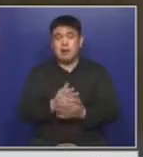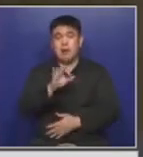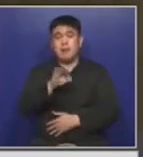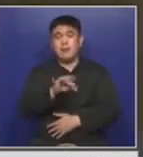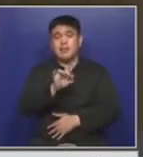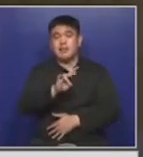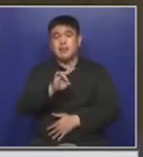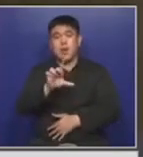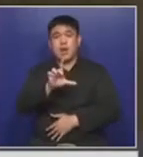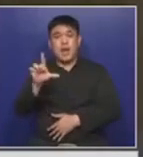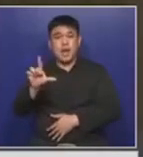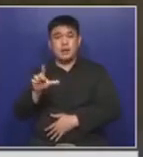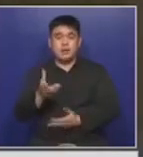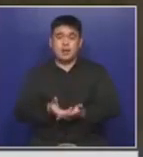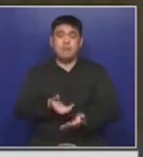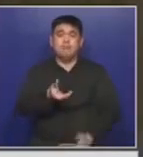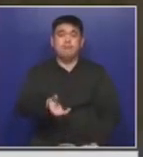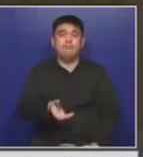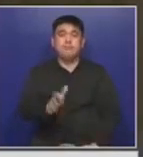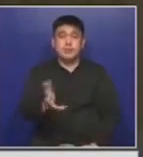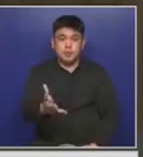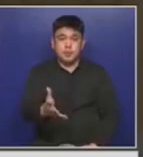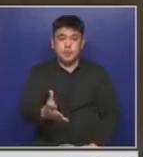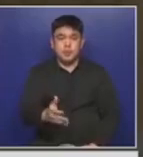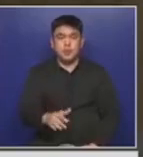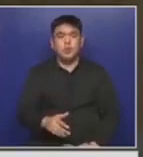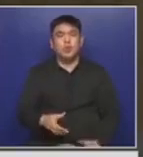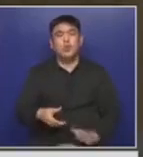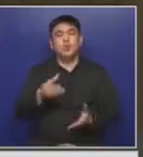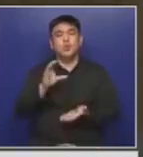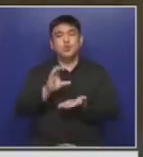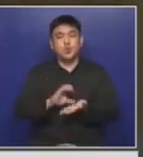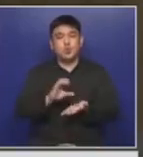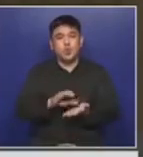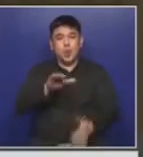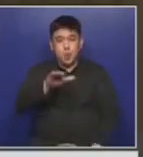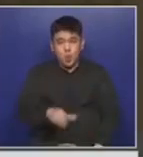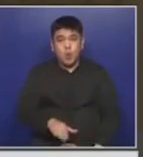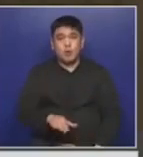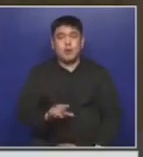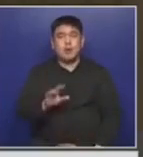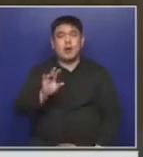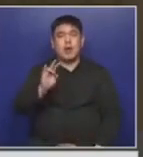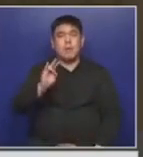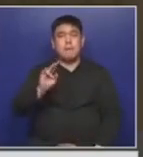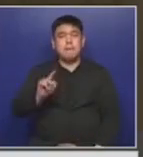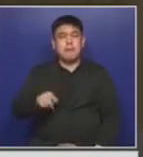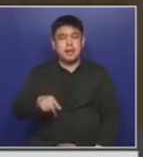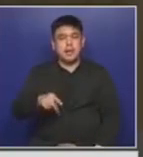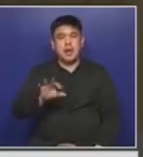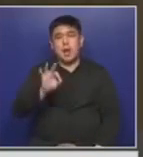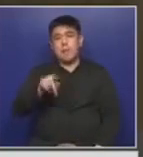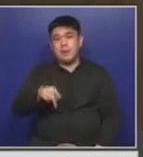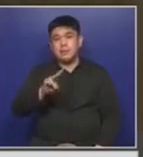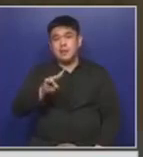ไม่คืนผมก็จะคิดว่าถ้างั้นทุนท่านต้องลดลง 9,700 ล้านเพราะว่าคลังเนี่ยไม่คืนท่านละนะครับ